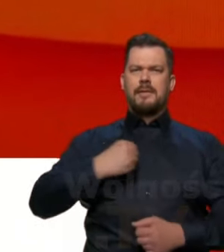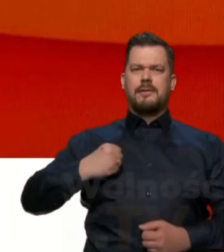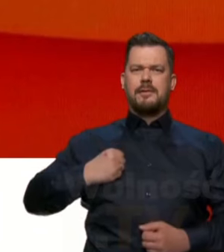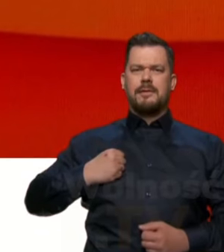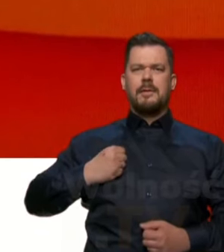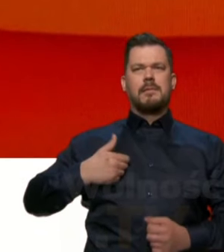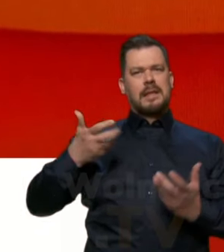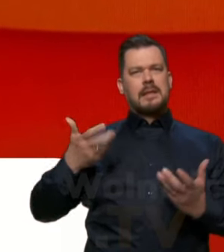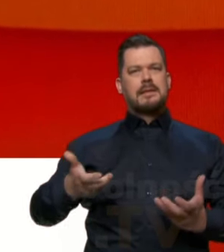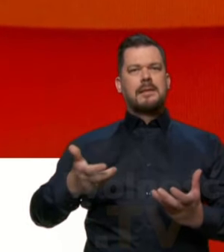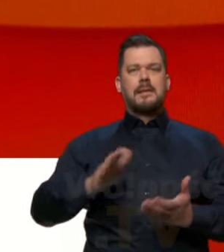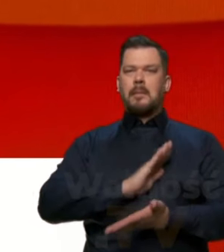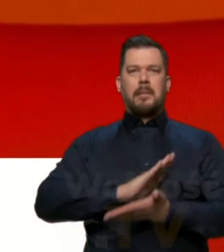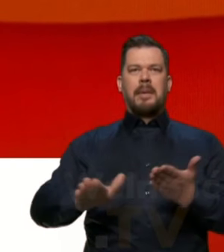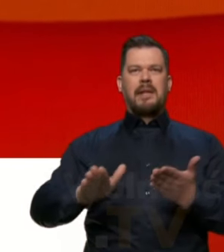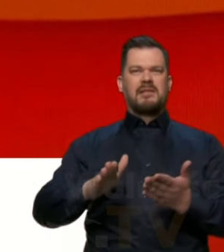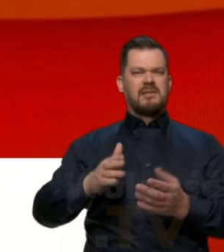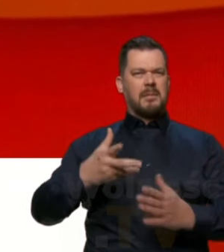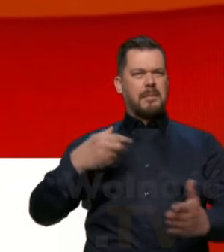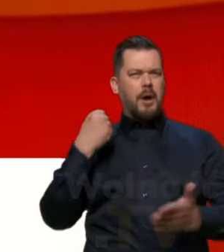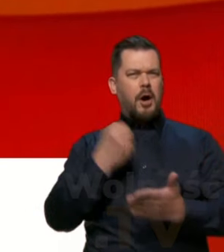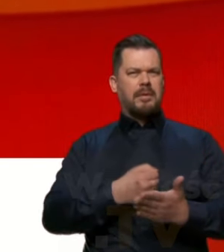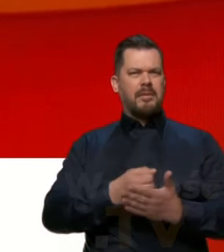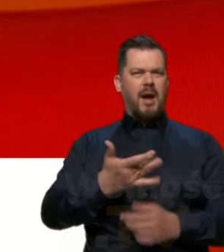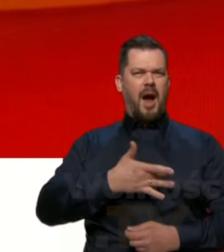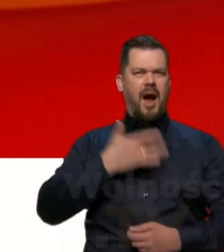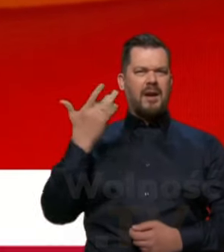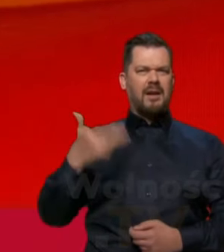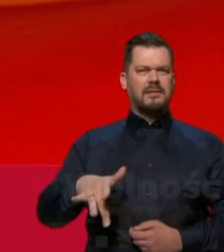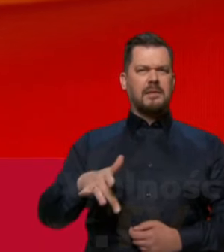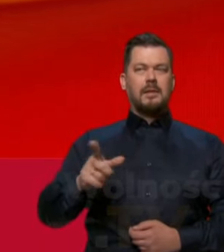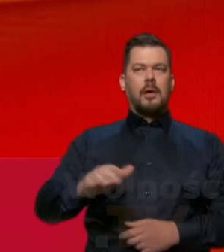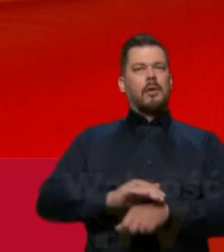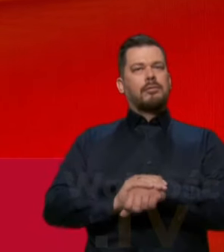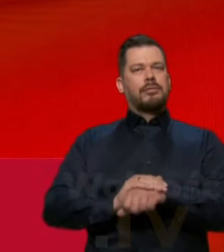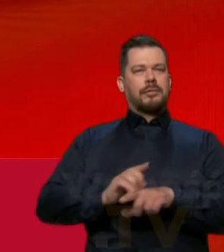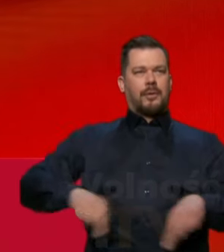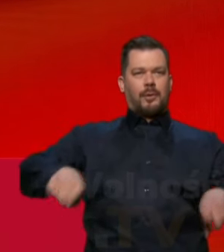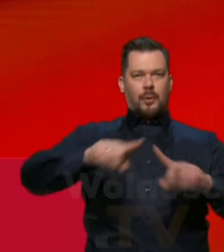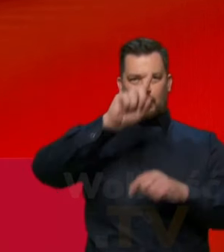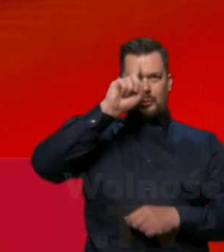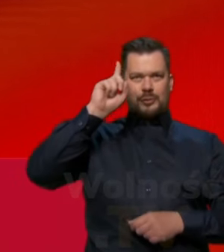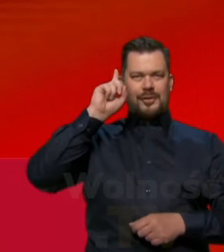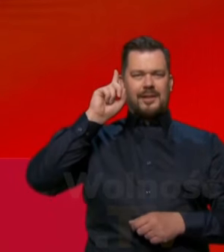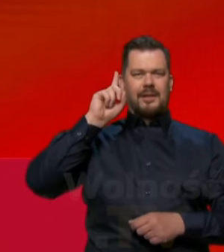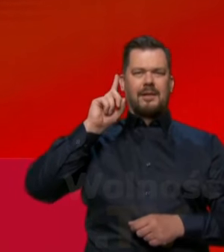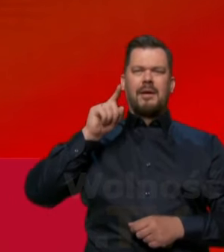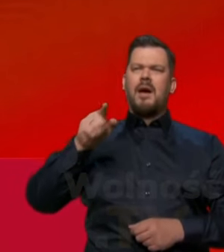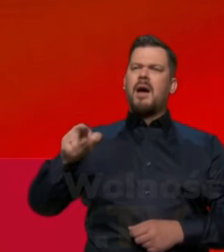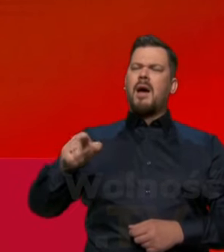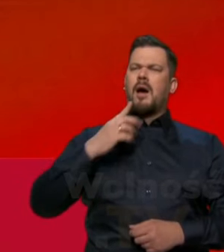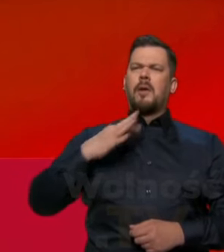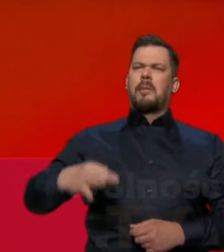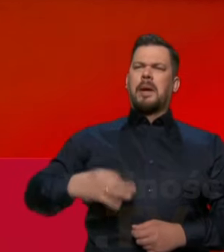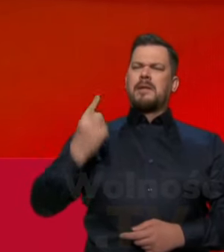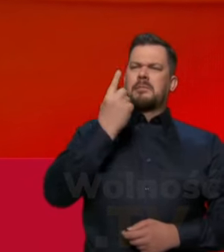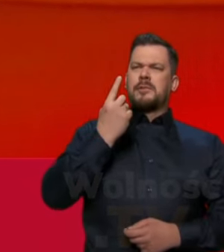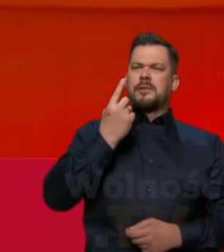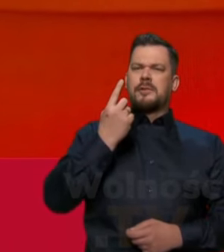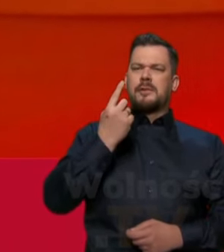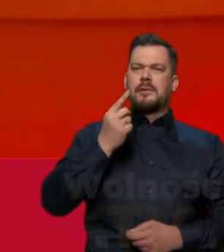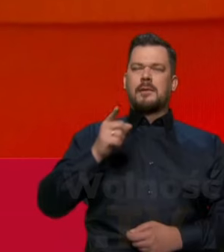żeby była pozbawiona agresji, żeby była przyjazna dla ludzi. Jak pani się odnosi do